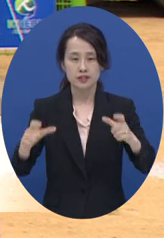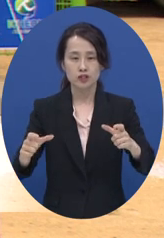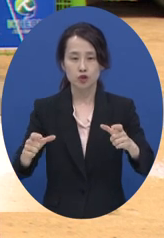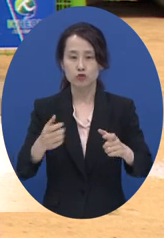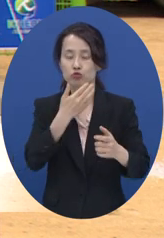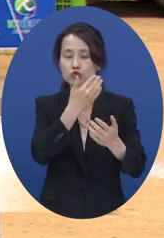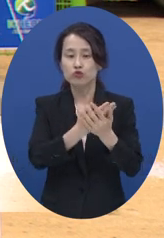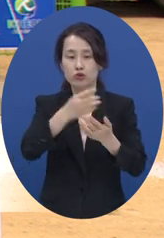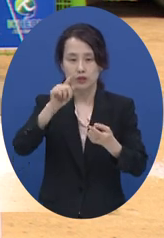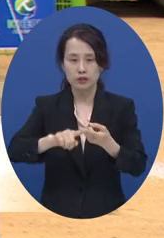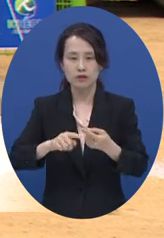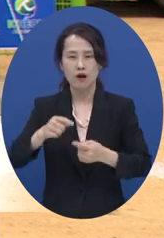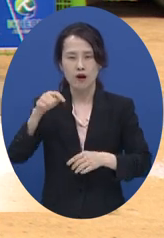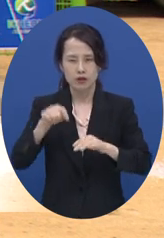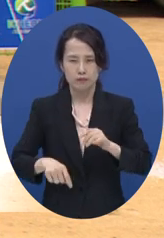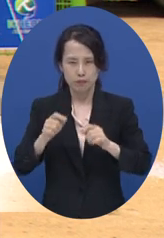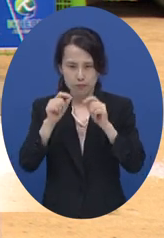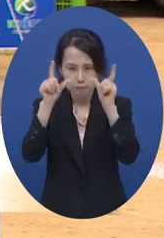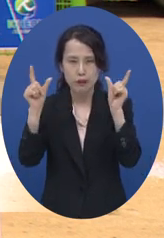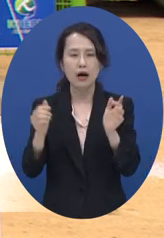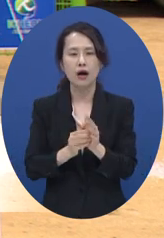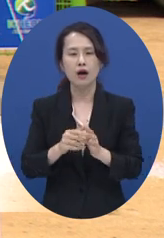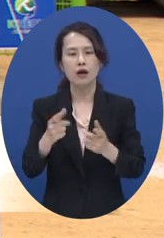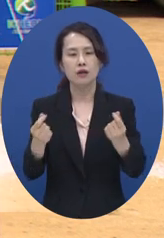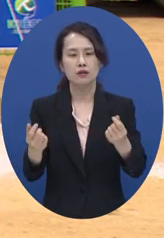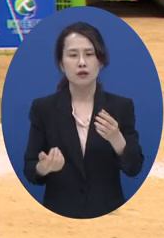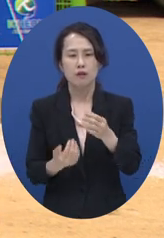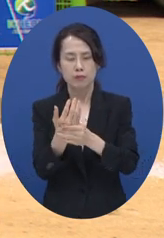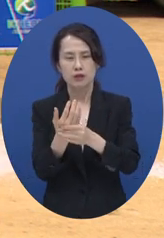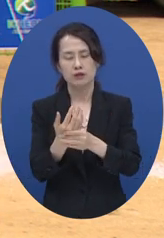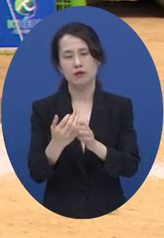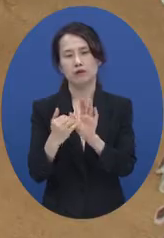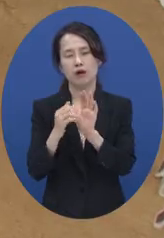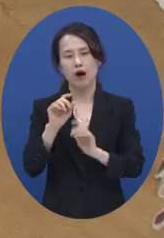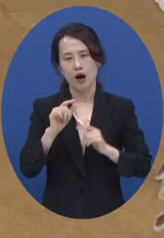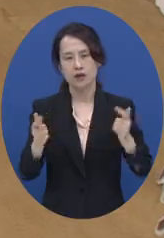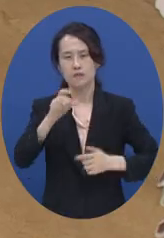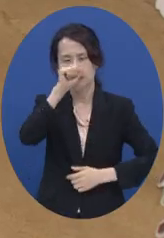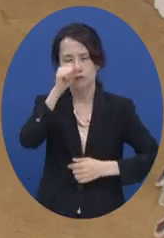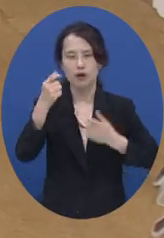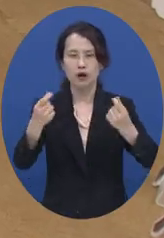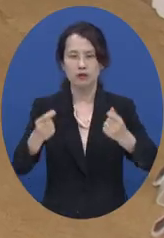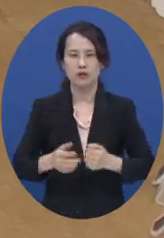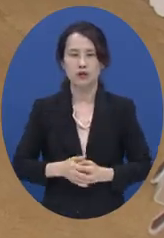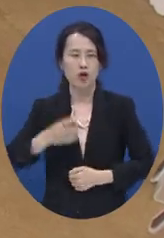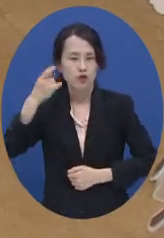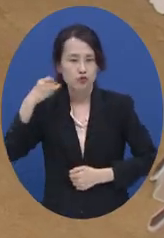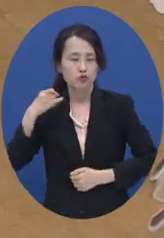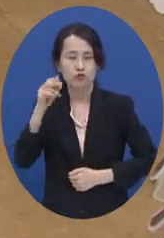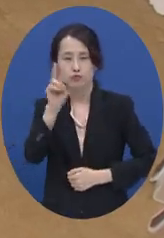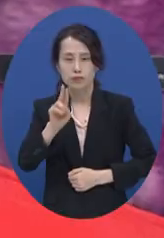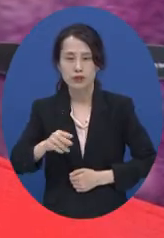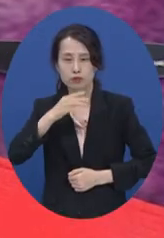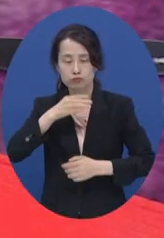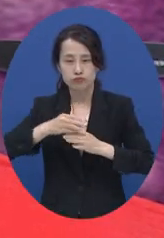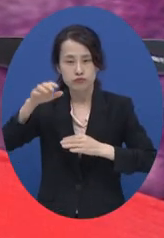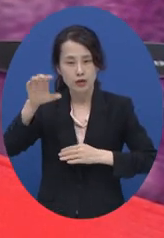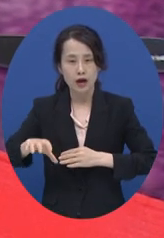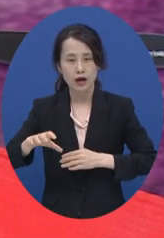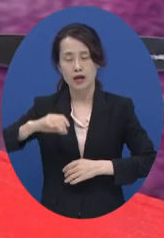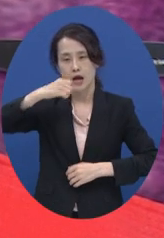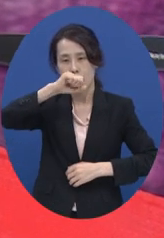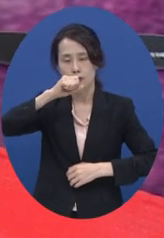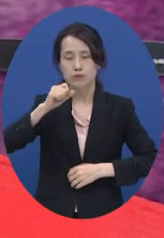대해서 절실히 느꼈습니다. 이런 일이 정말 발생하지 않았으면 하는 바람입니다. 중국과 베트남, 북한까지